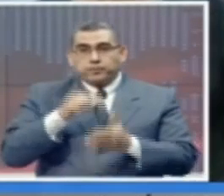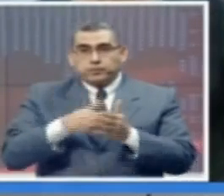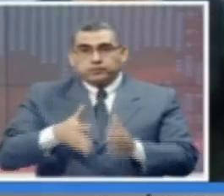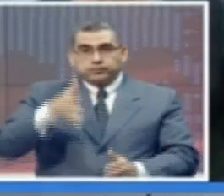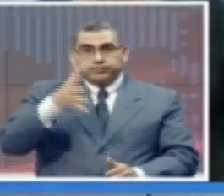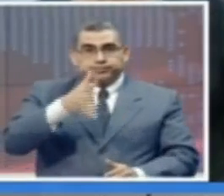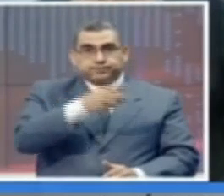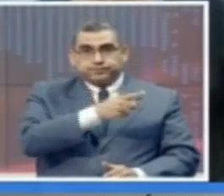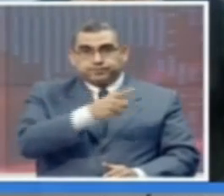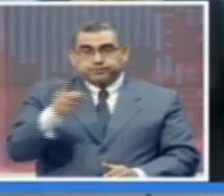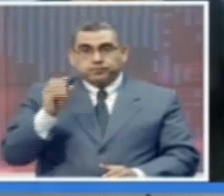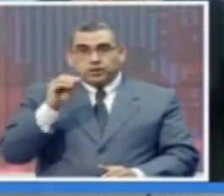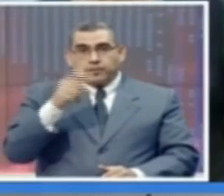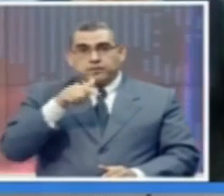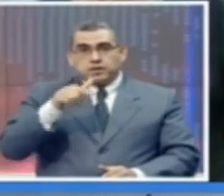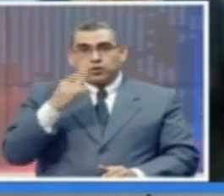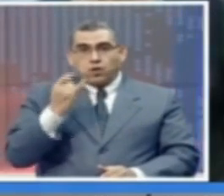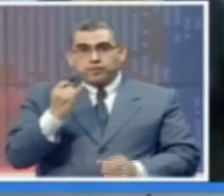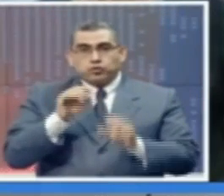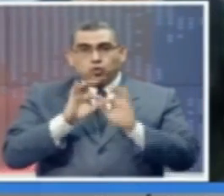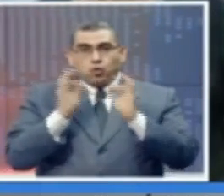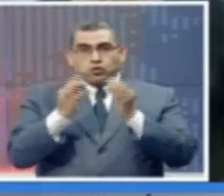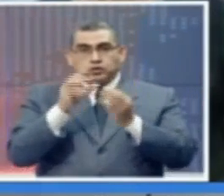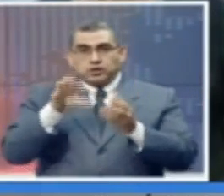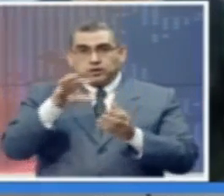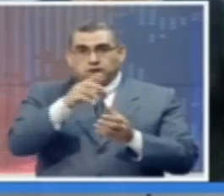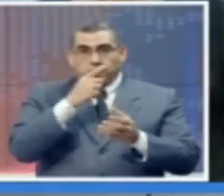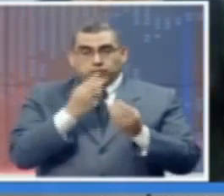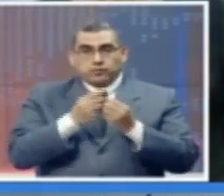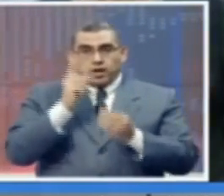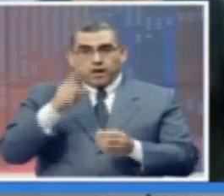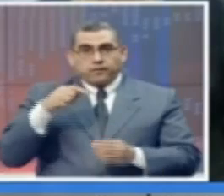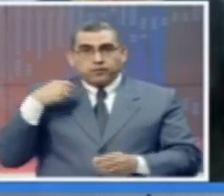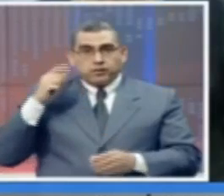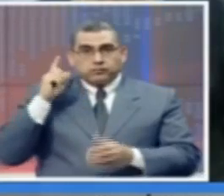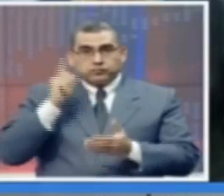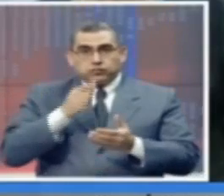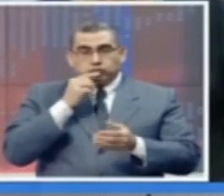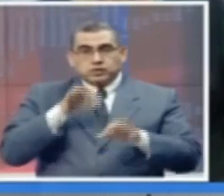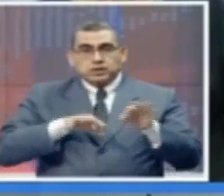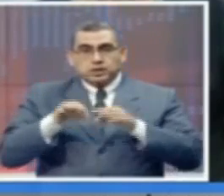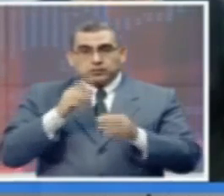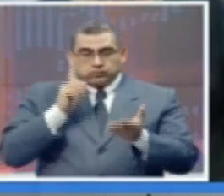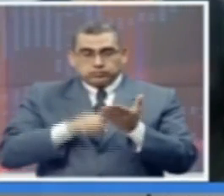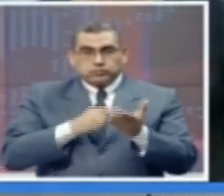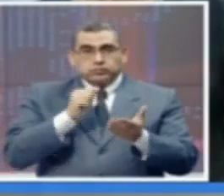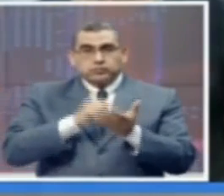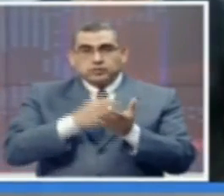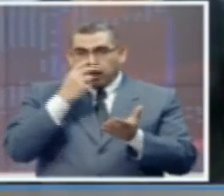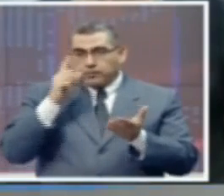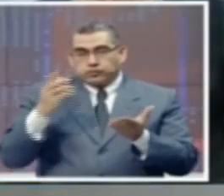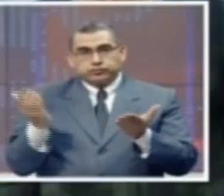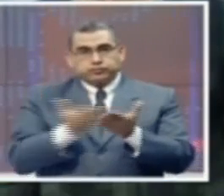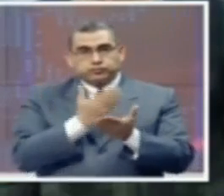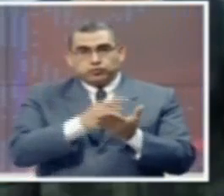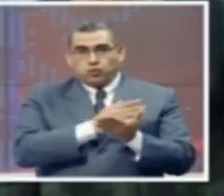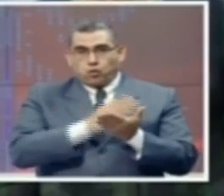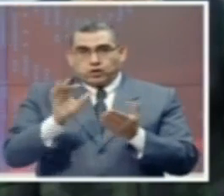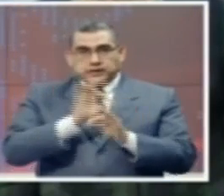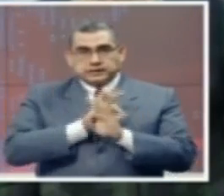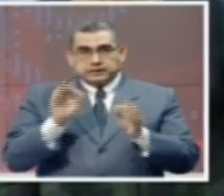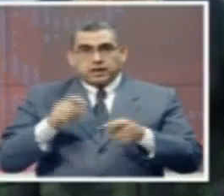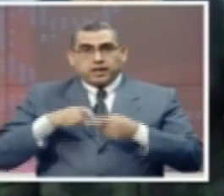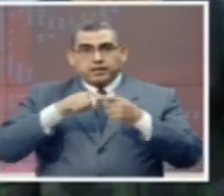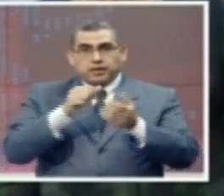47 عقارا بها 56 أسرة، وذلك تنفيذا لتوجيهات القيادة السياسية بالقضاء على العشوائيات